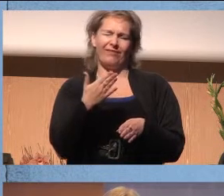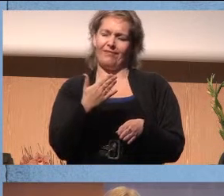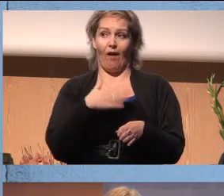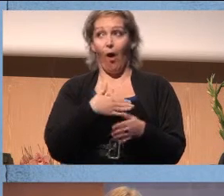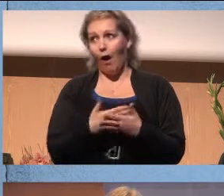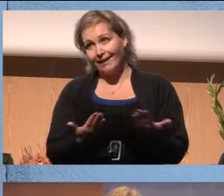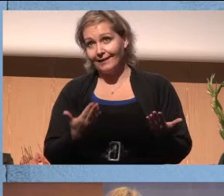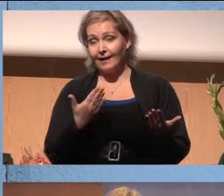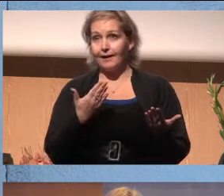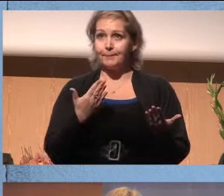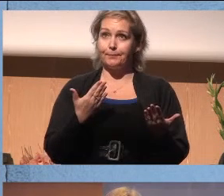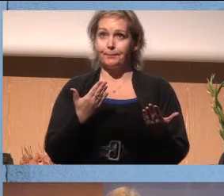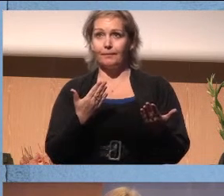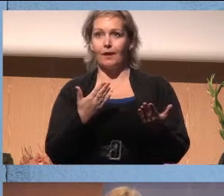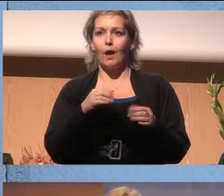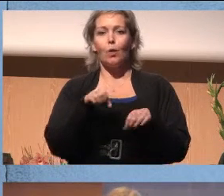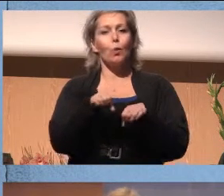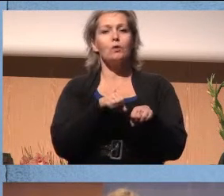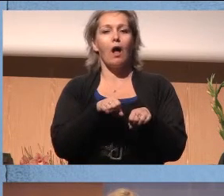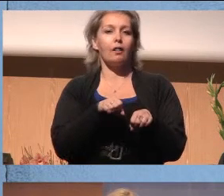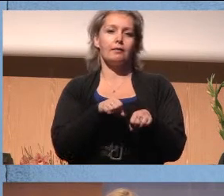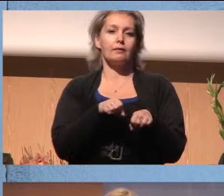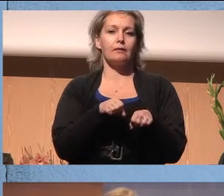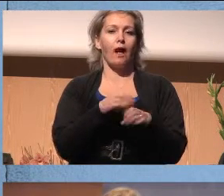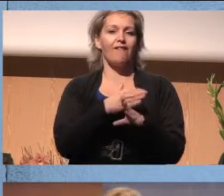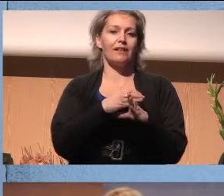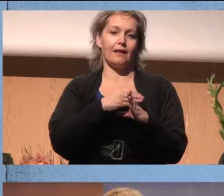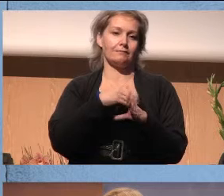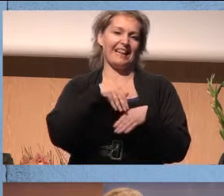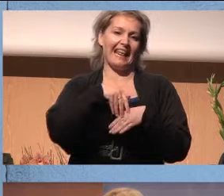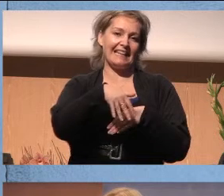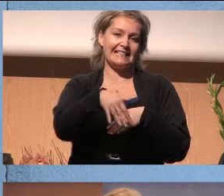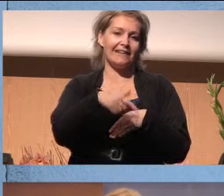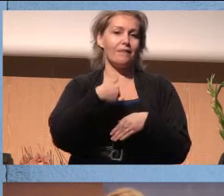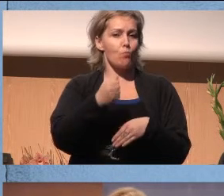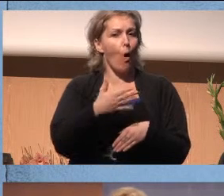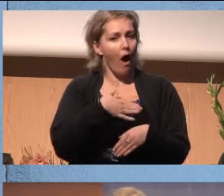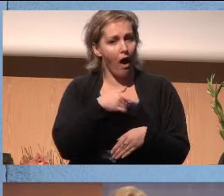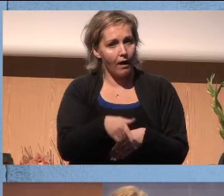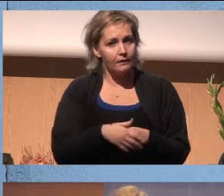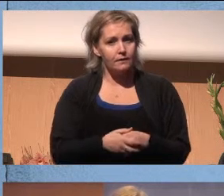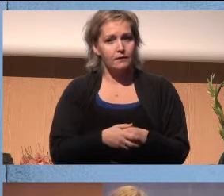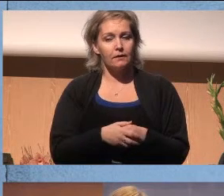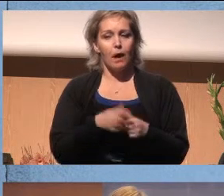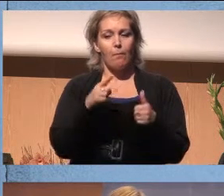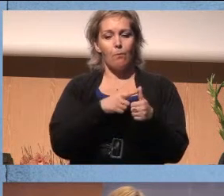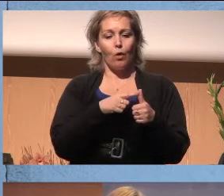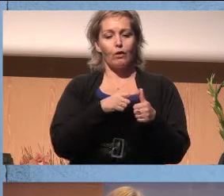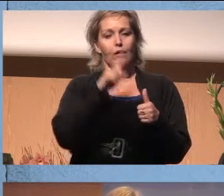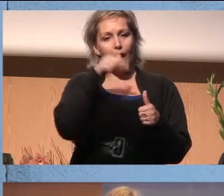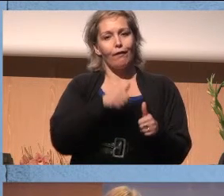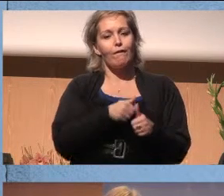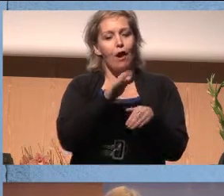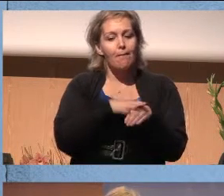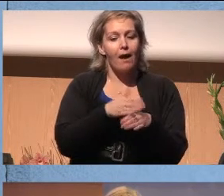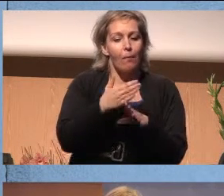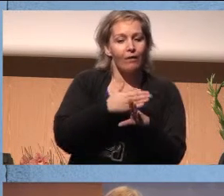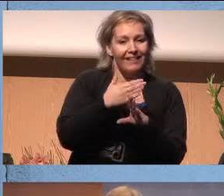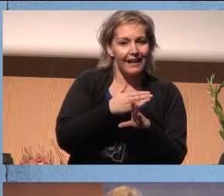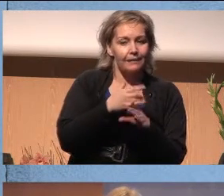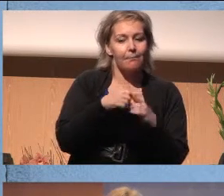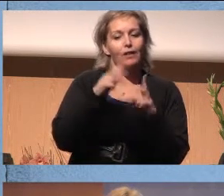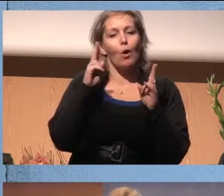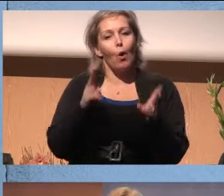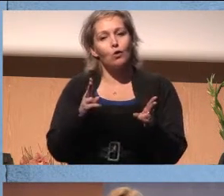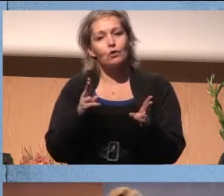ikke et kommunalt kvalitetsregister. Det må vi ha, både for å kunne følge med på kvaliteten, men